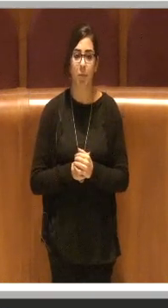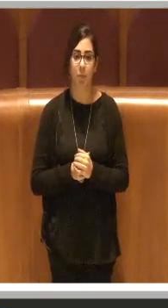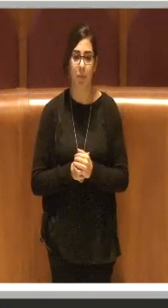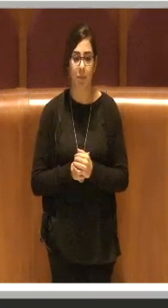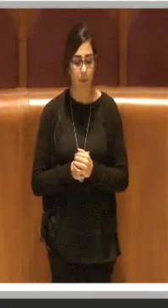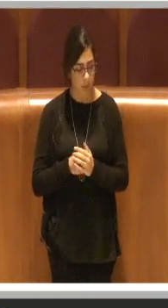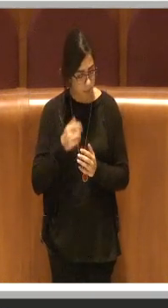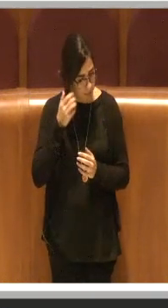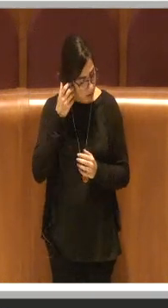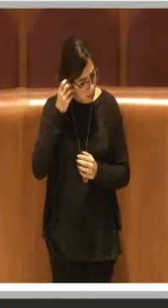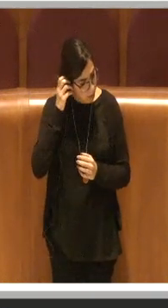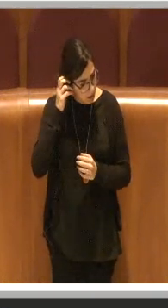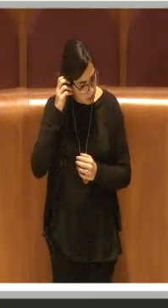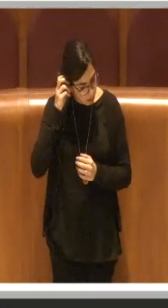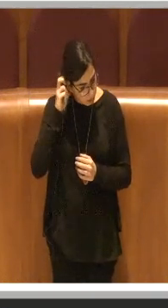Presidente, posso?